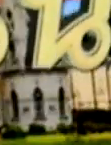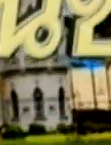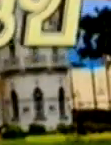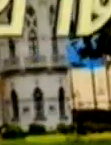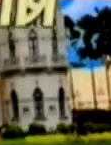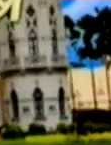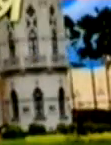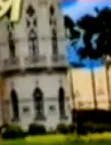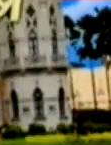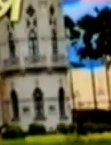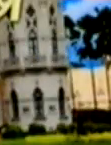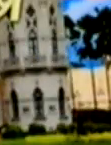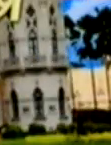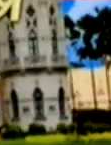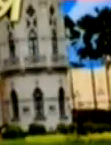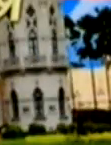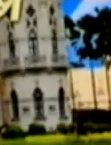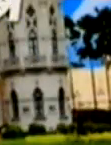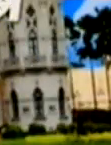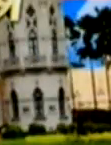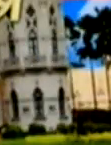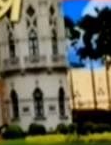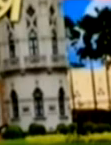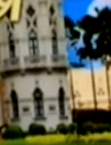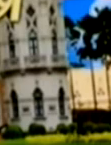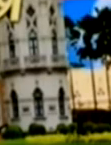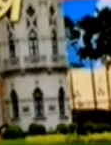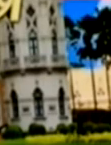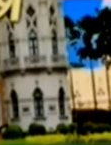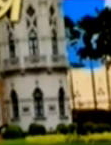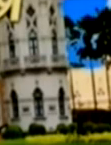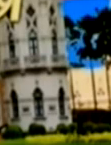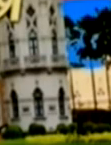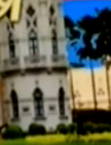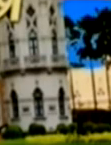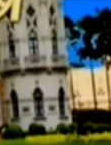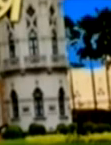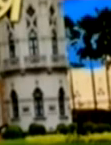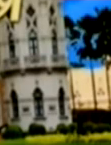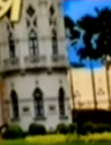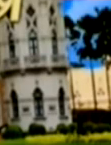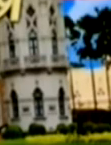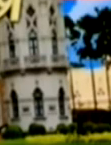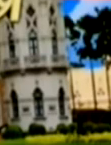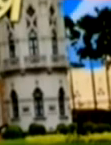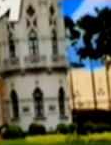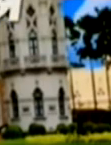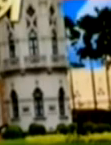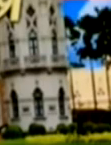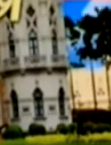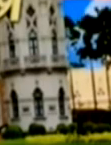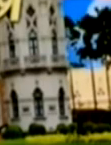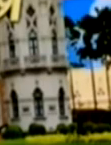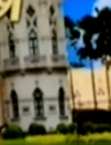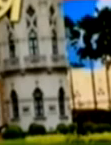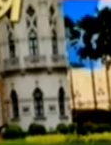ติมลมหายใจวันที่หวังนั้นคงไม่ไกลเพื่อประเทศไ